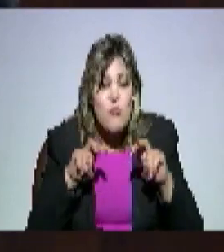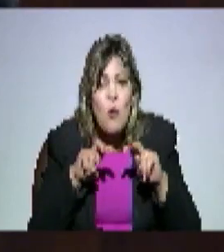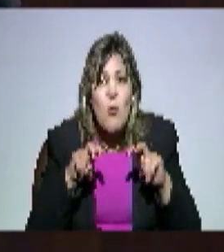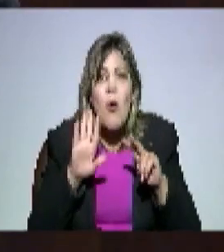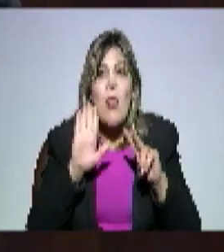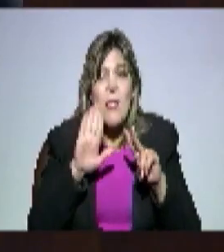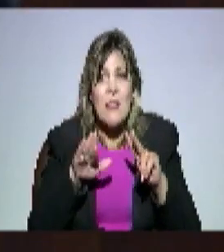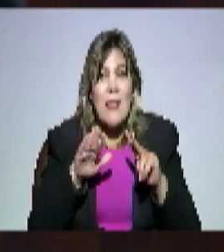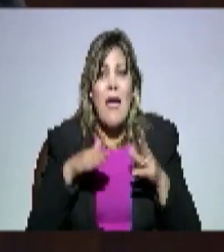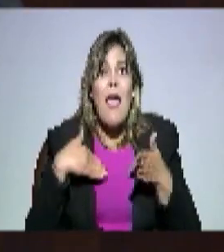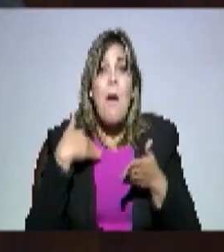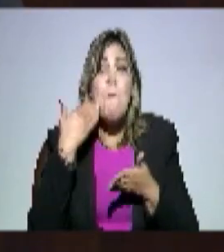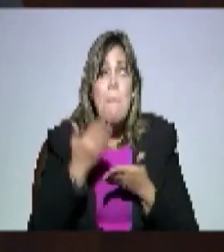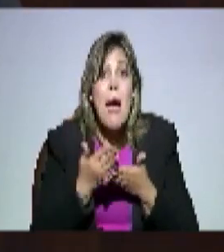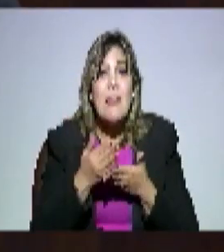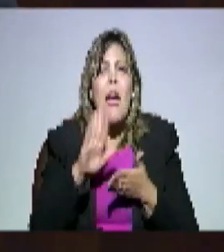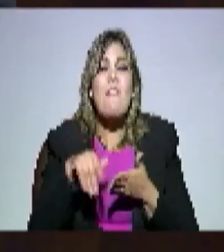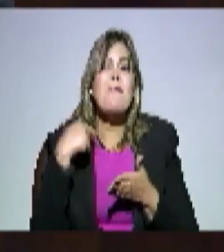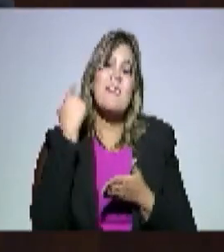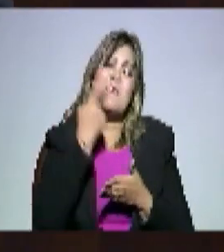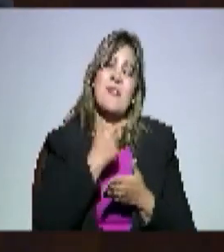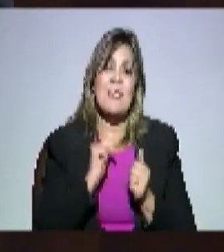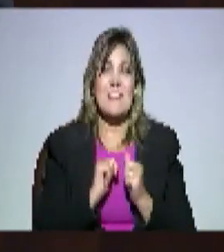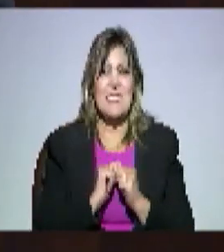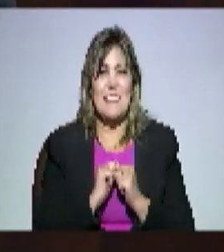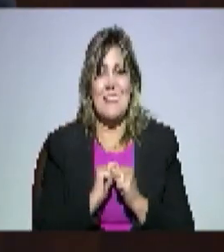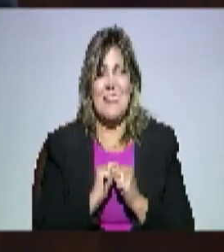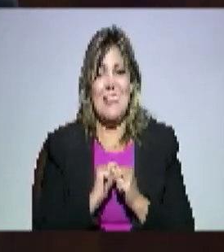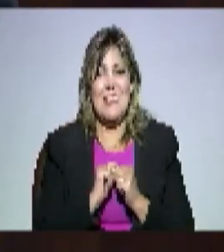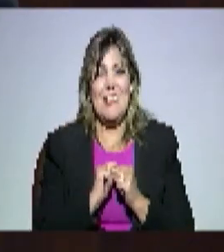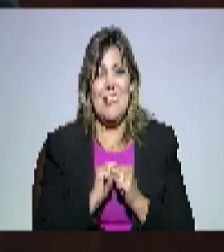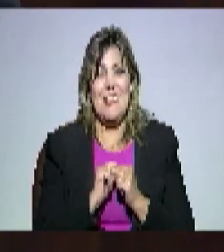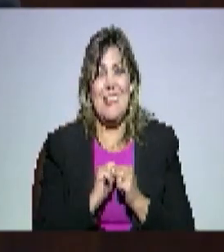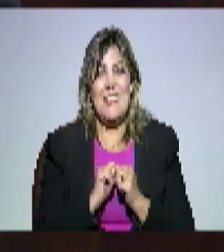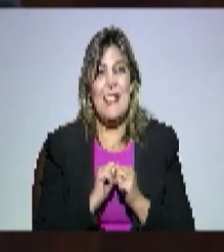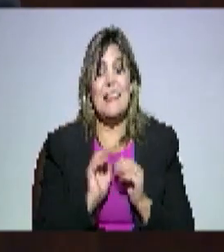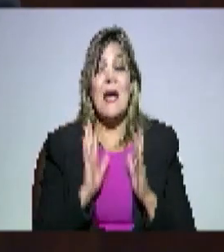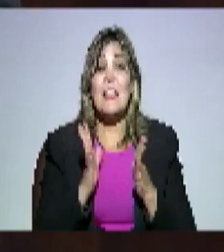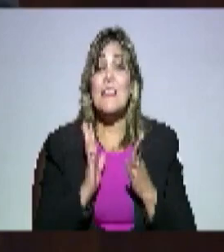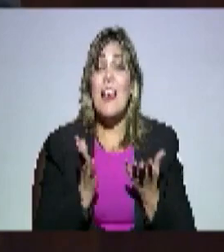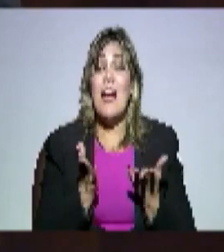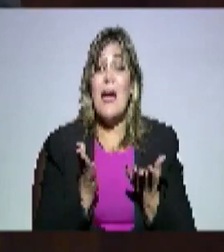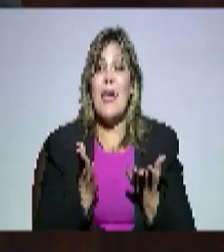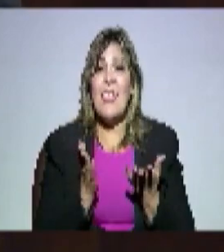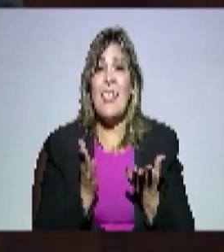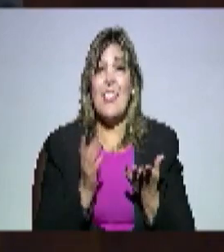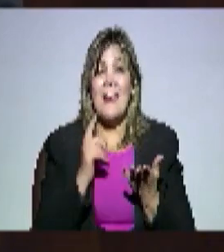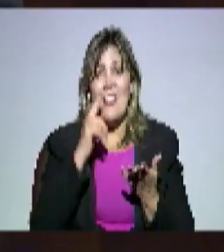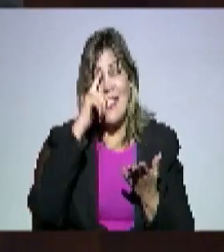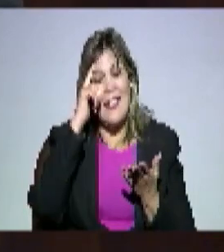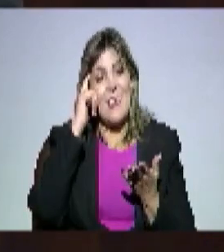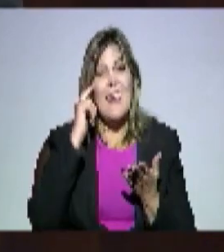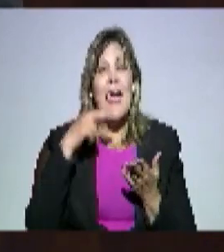هتلاقوا بعديها طلع قديس ده حتى حتى اللي ماشي دلوقتي في